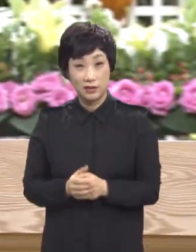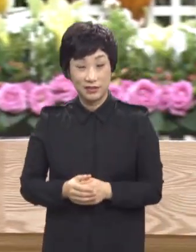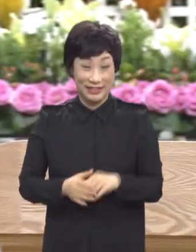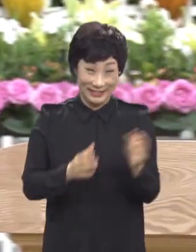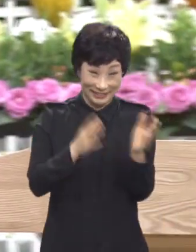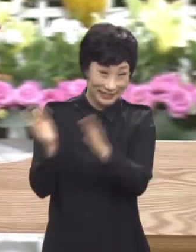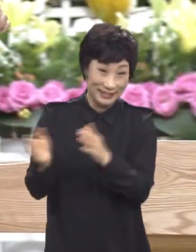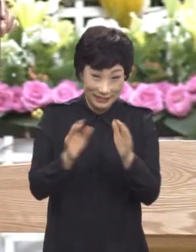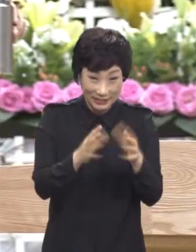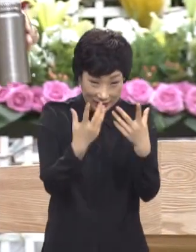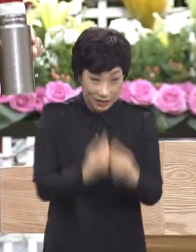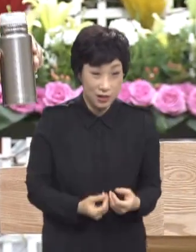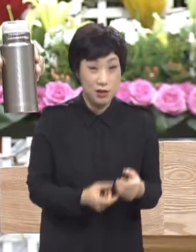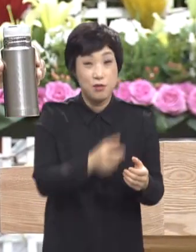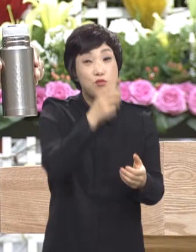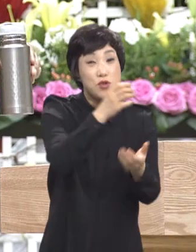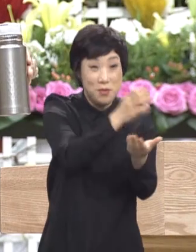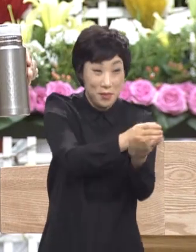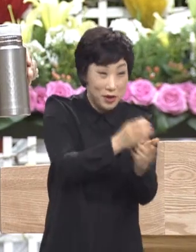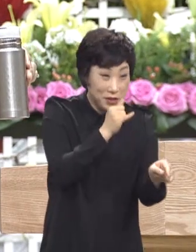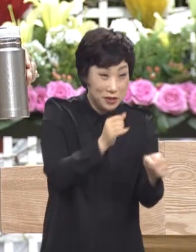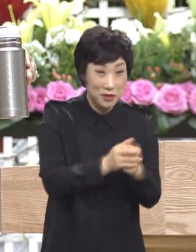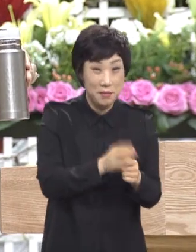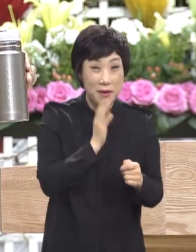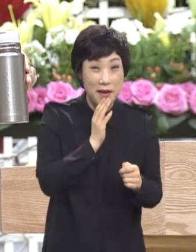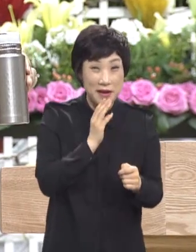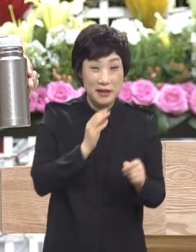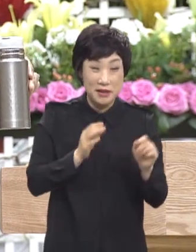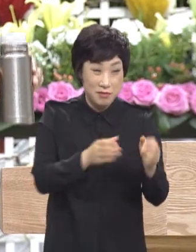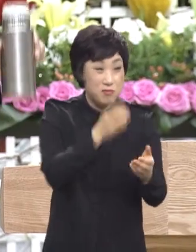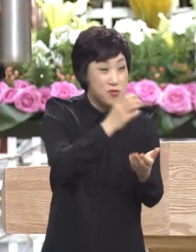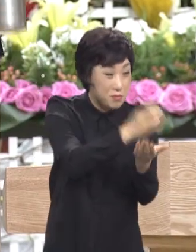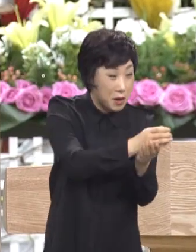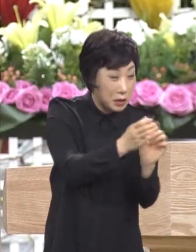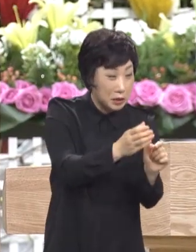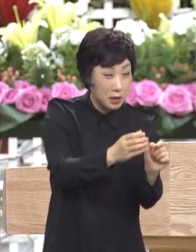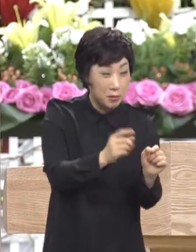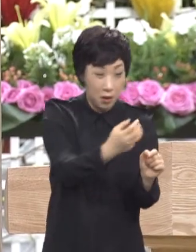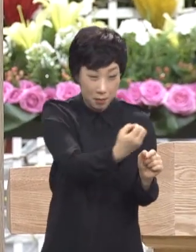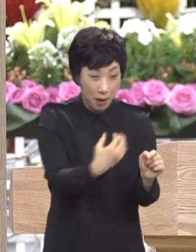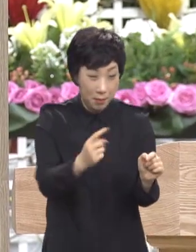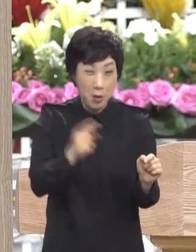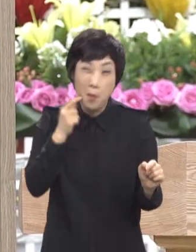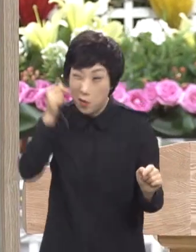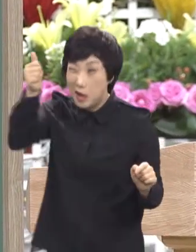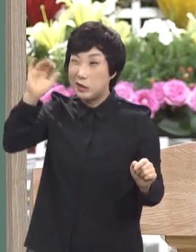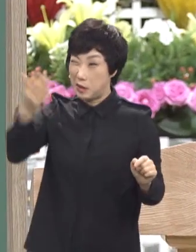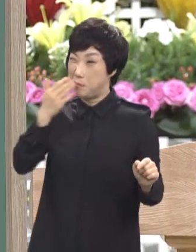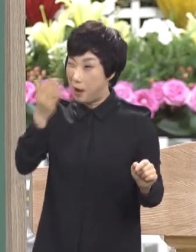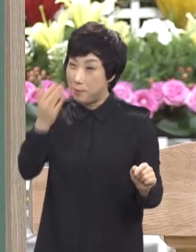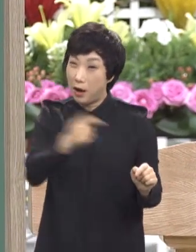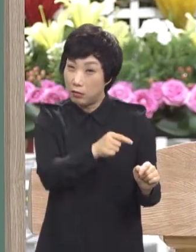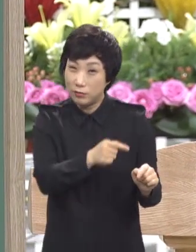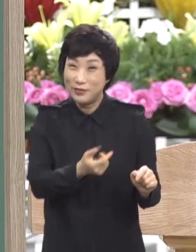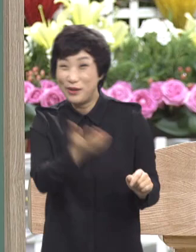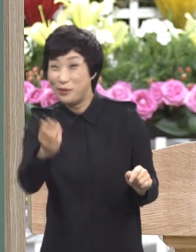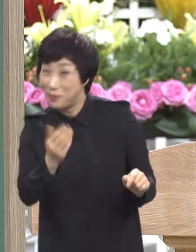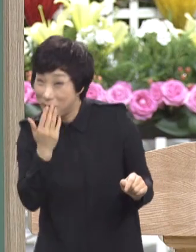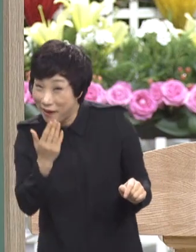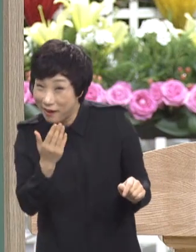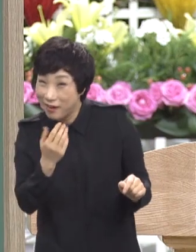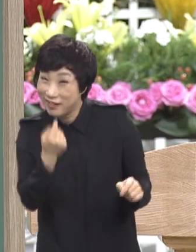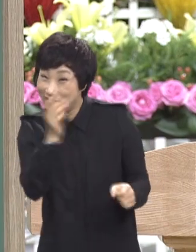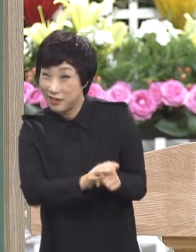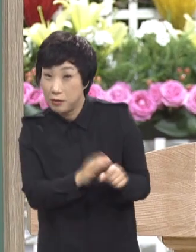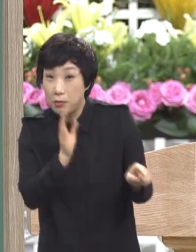말이 나는 정말로 목사가 될 수 있다. 말도 않지만 이 물병이 목사 될 이유는